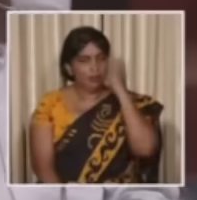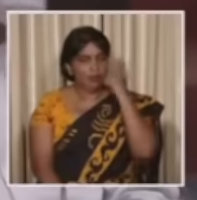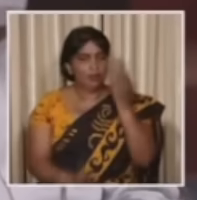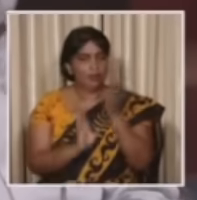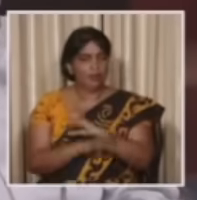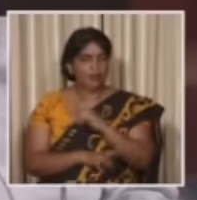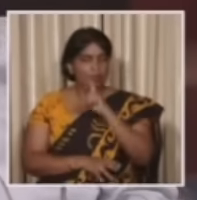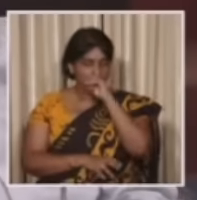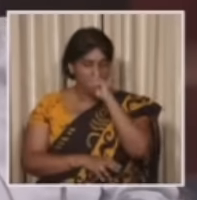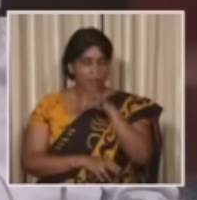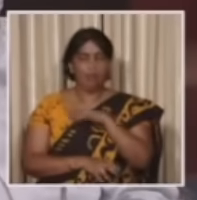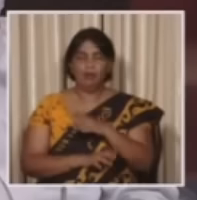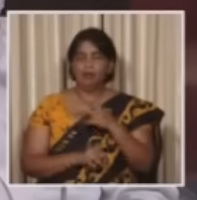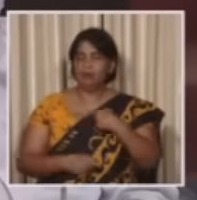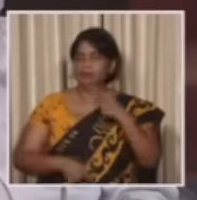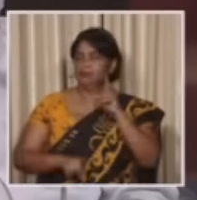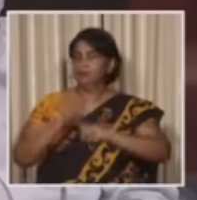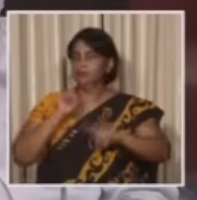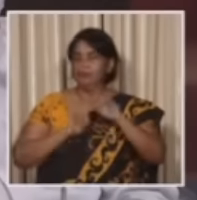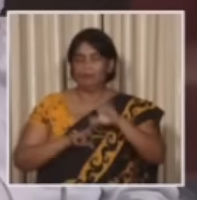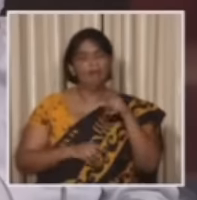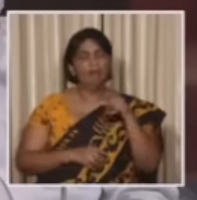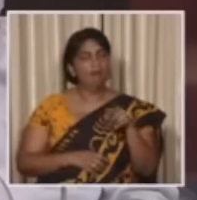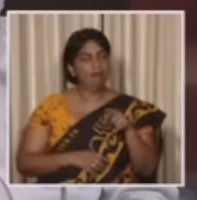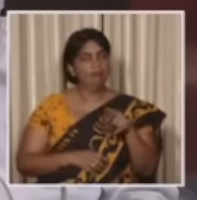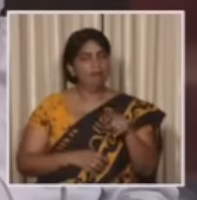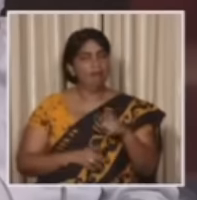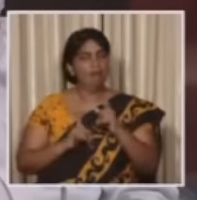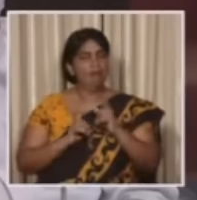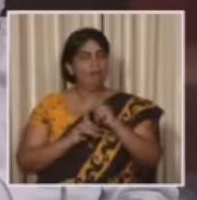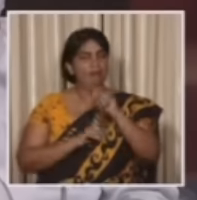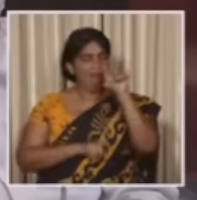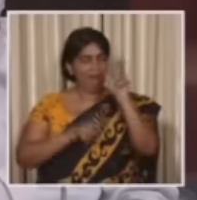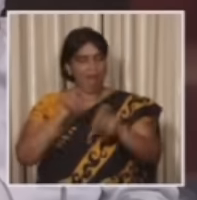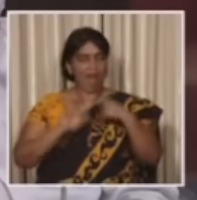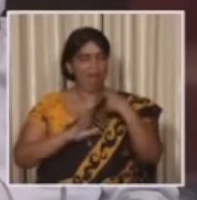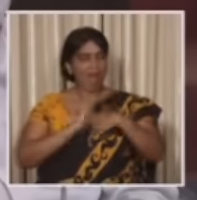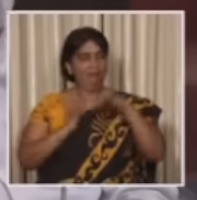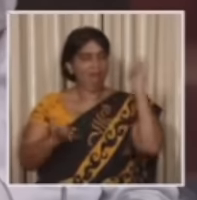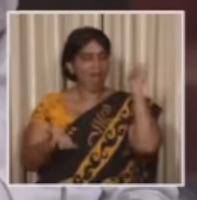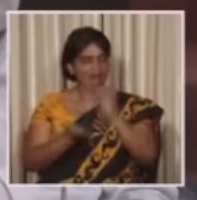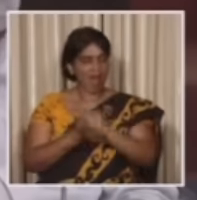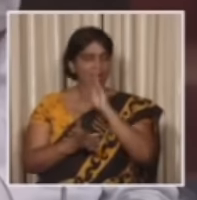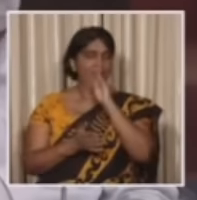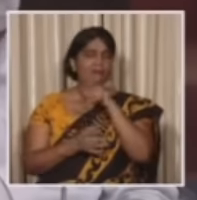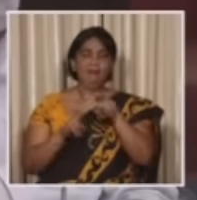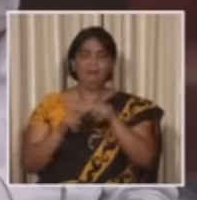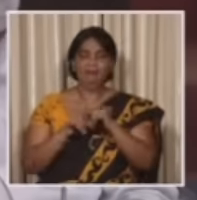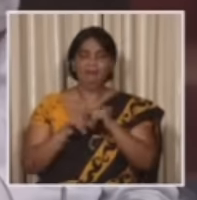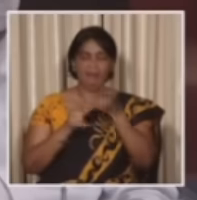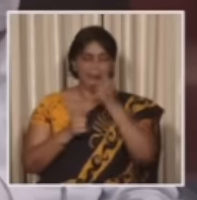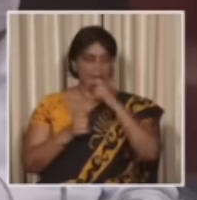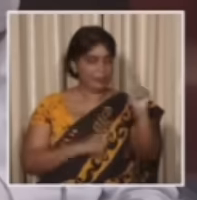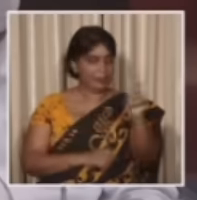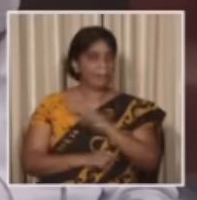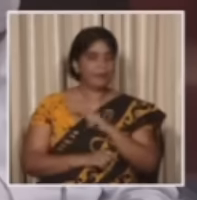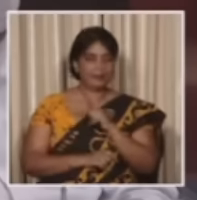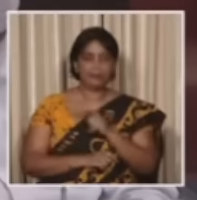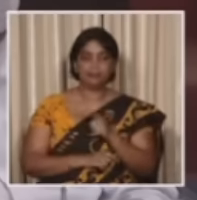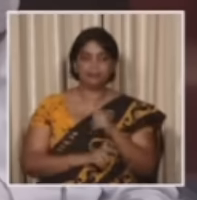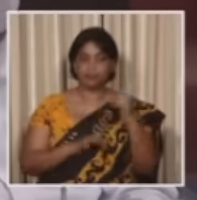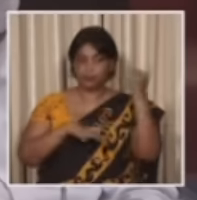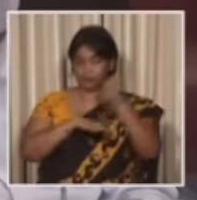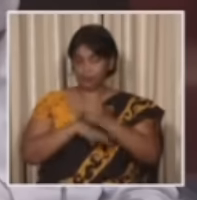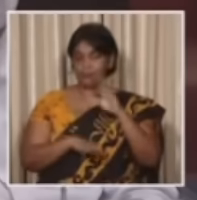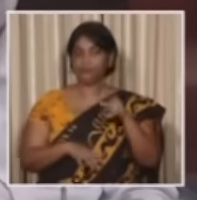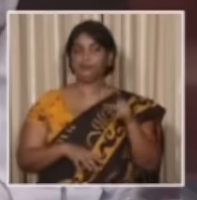සතියේ සංවාදයක් ඇති වුණා මේ පුද්ගලයන් අපේ රට ඇතුළු වෙනකොට කරන අය කිරීම ගැන. ඔබතුමානි බෝලාසන